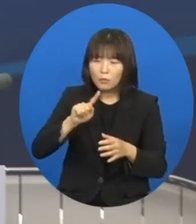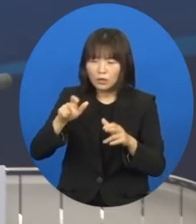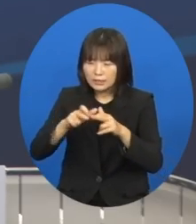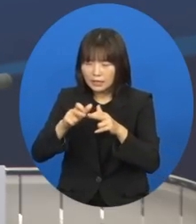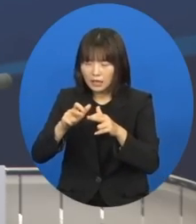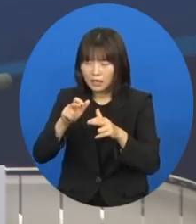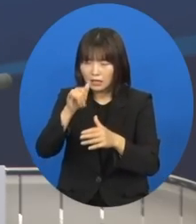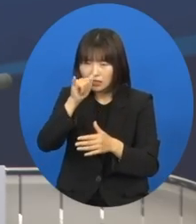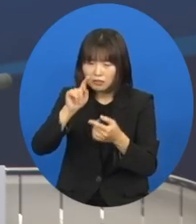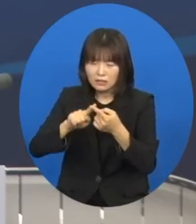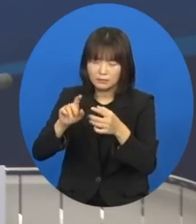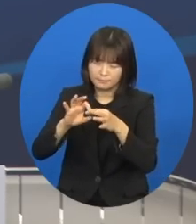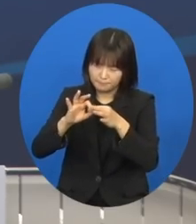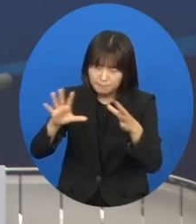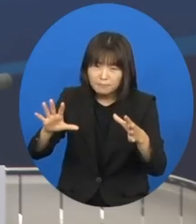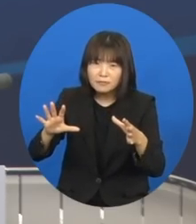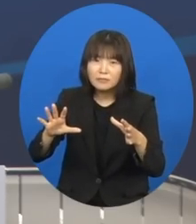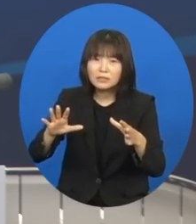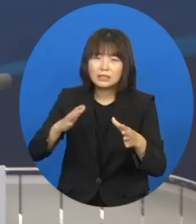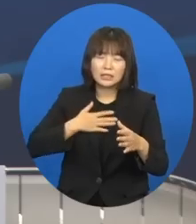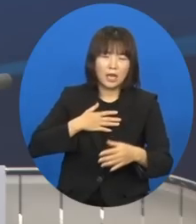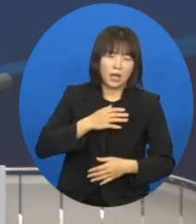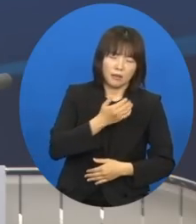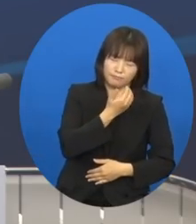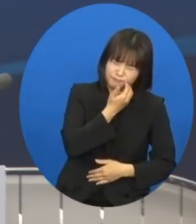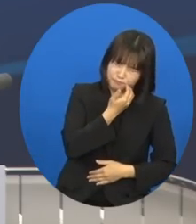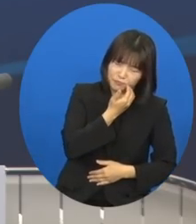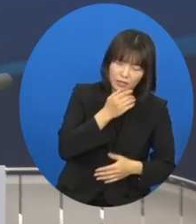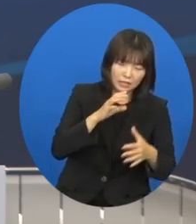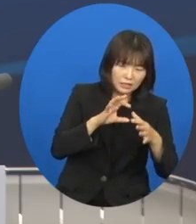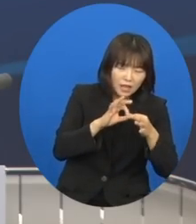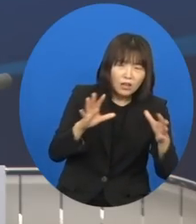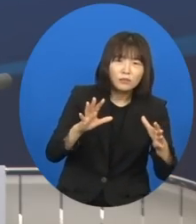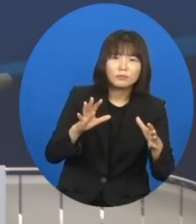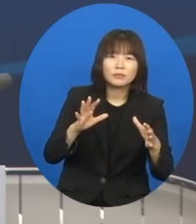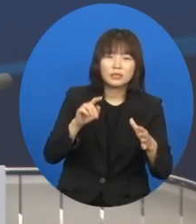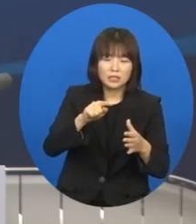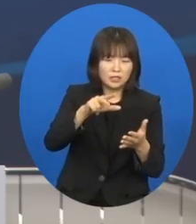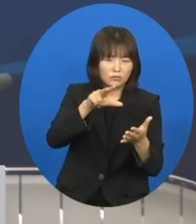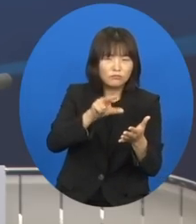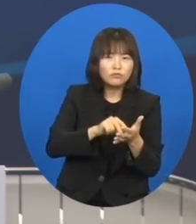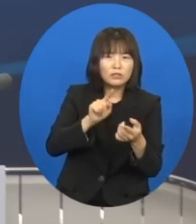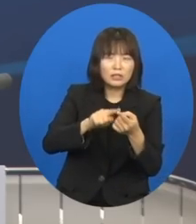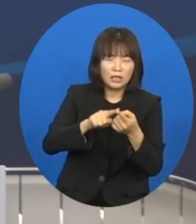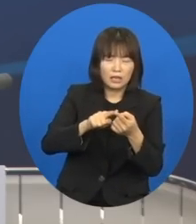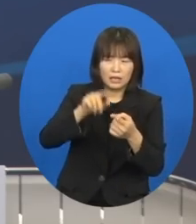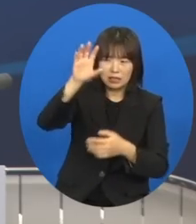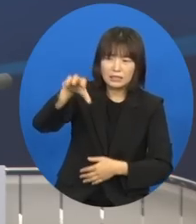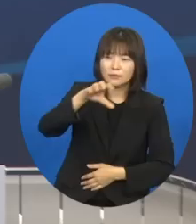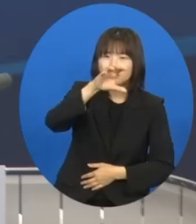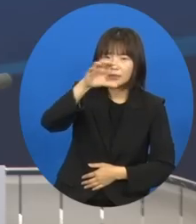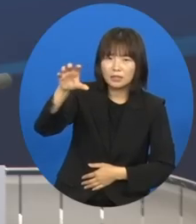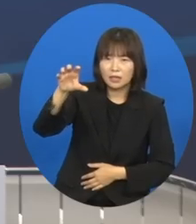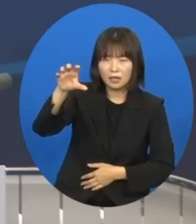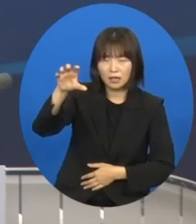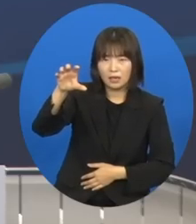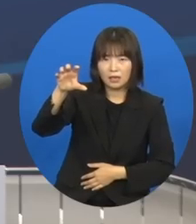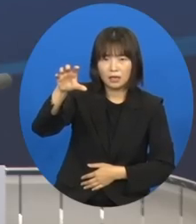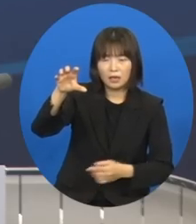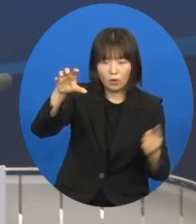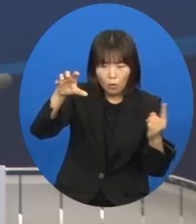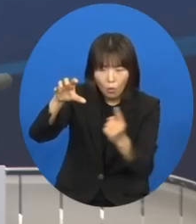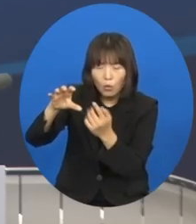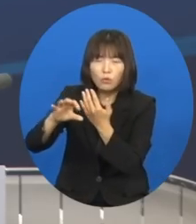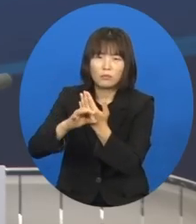어떤 연약함이 있든, 내가 어떤 부끄러움과 수치가 있든, 그냥 그 문제를 가지고 십자가 앞에 내어오면 그